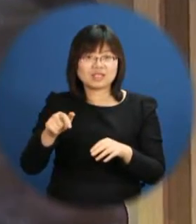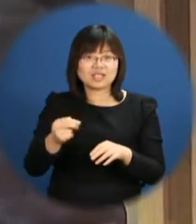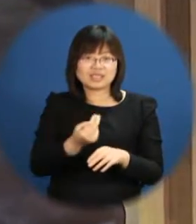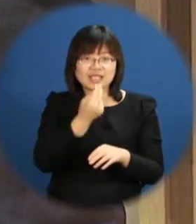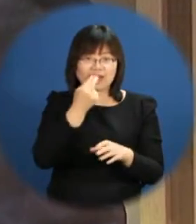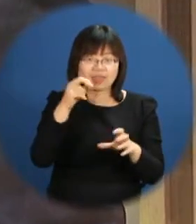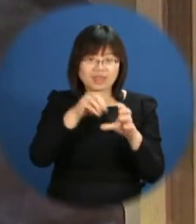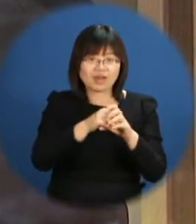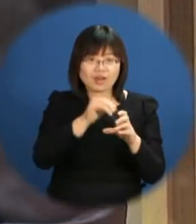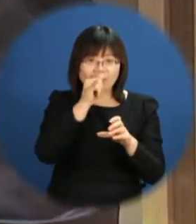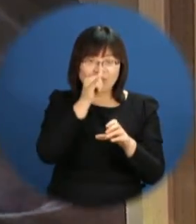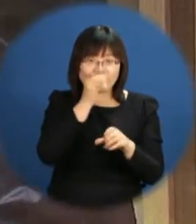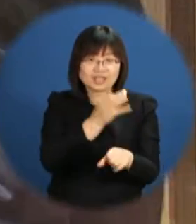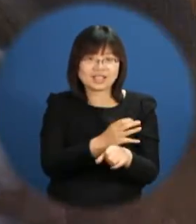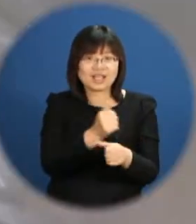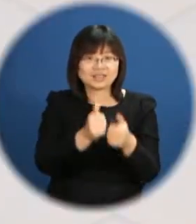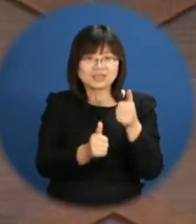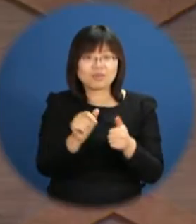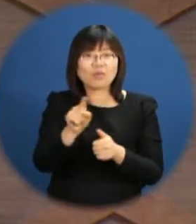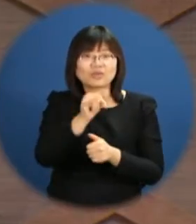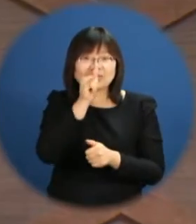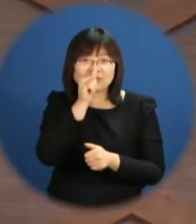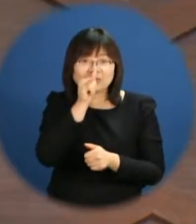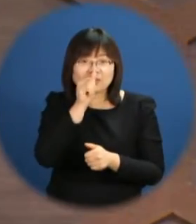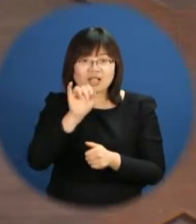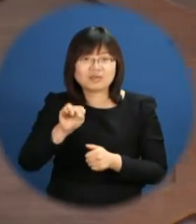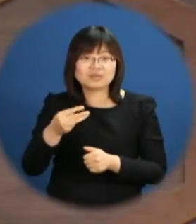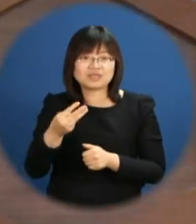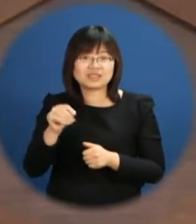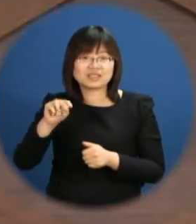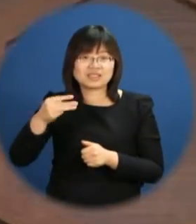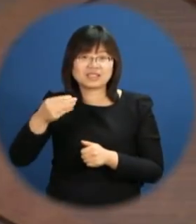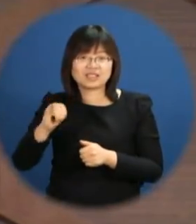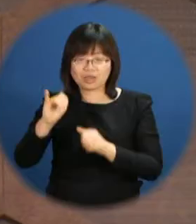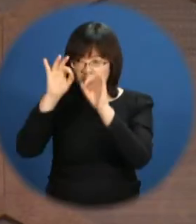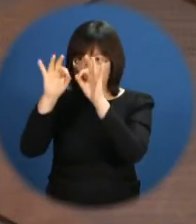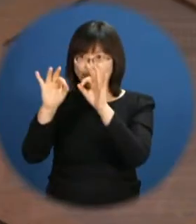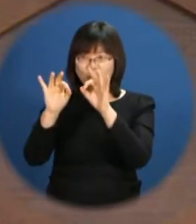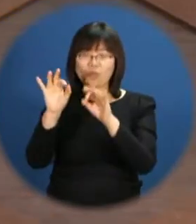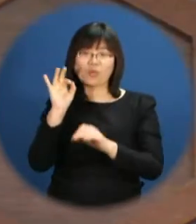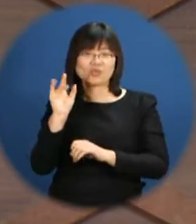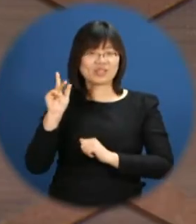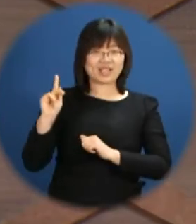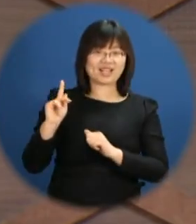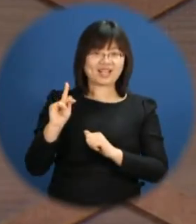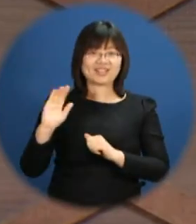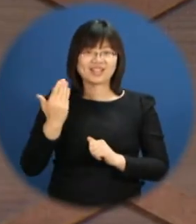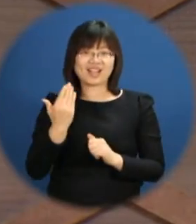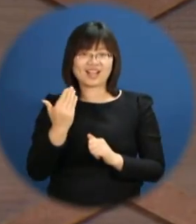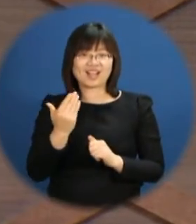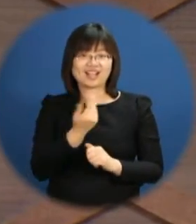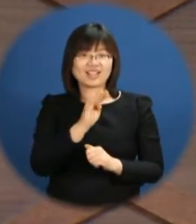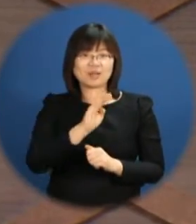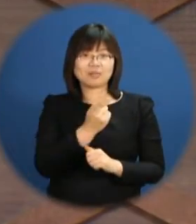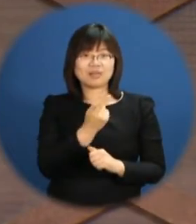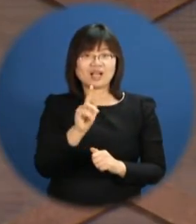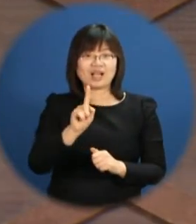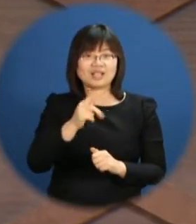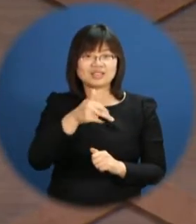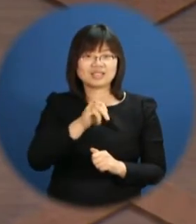세상에 그렇게 간단한 실험 때가 프리스 리얼 보구 약 대 터라 바지에는 큰일이